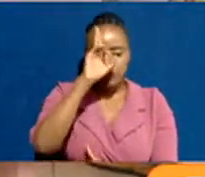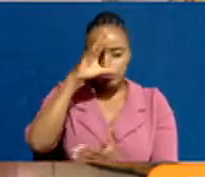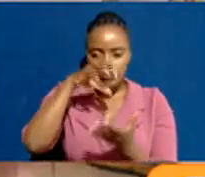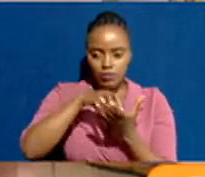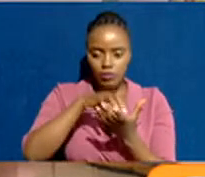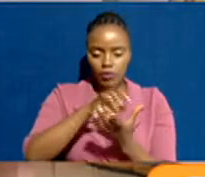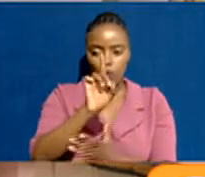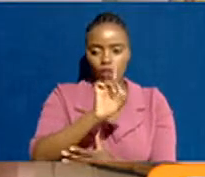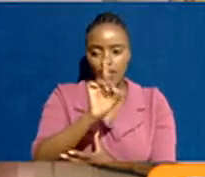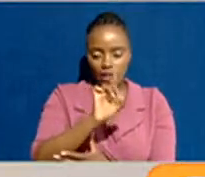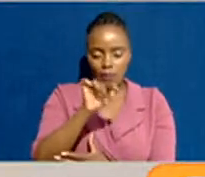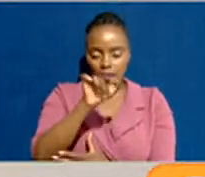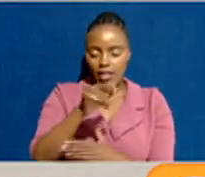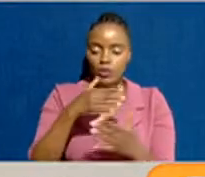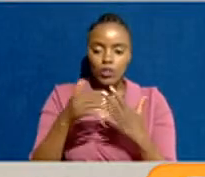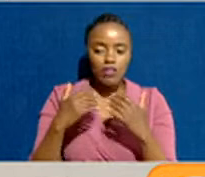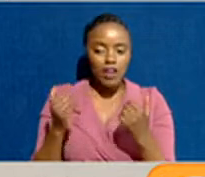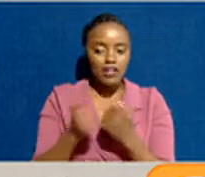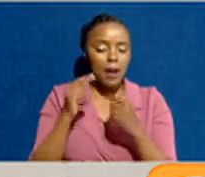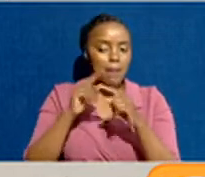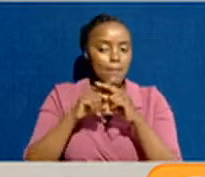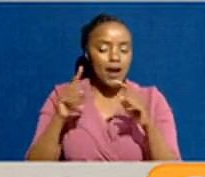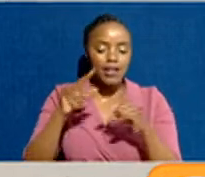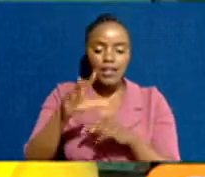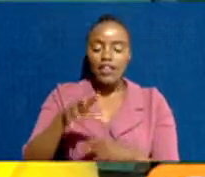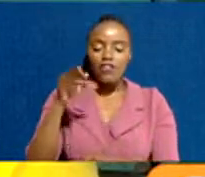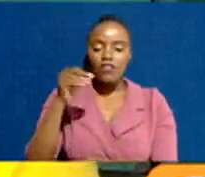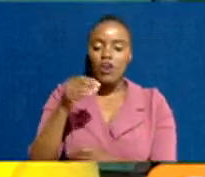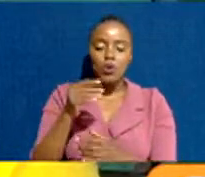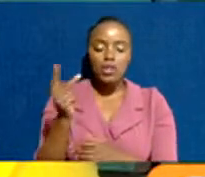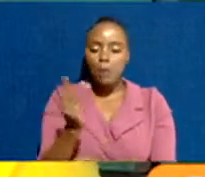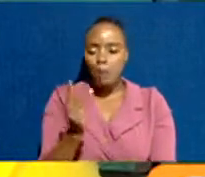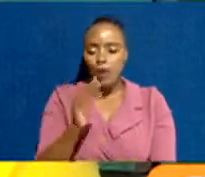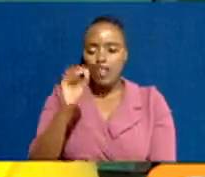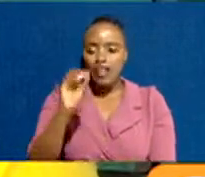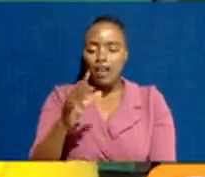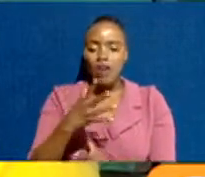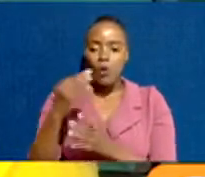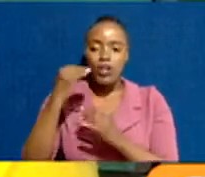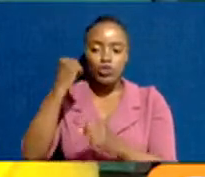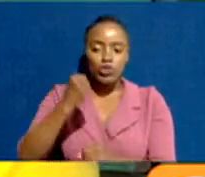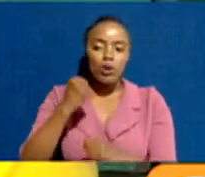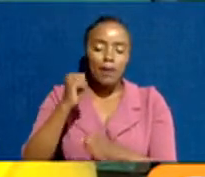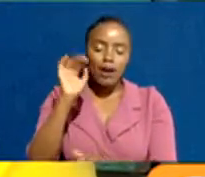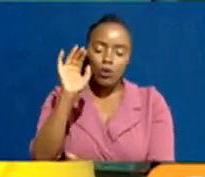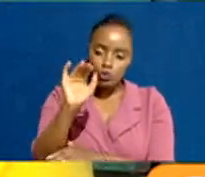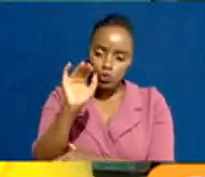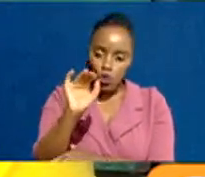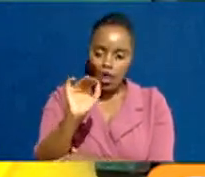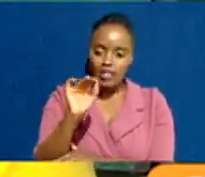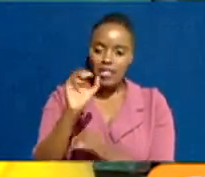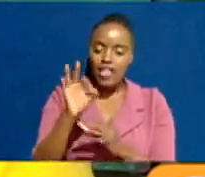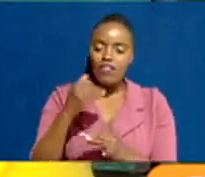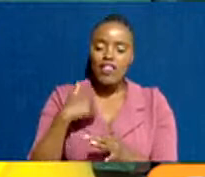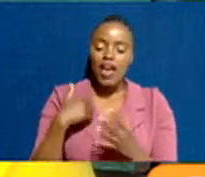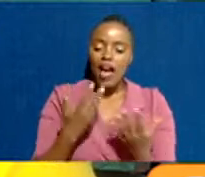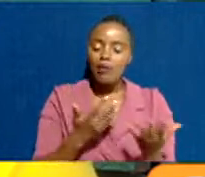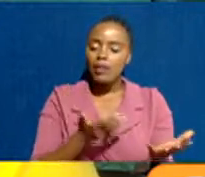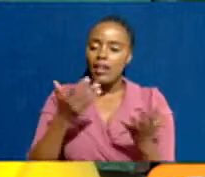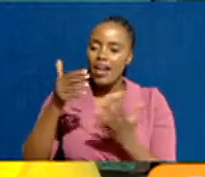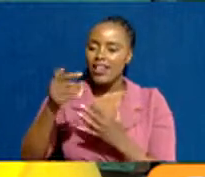Nairobi on the fateful day, but the two were nowhere to be found. Nikaenda huko Kamukunji kuuliza kama wamepelekwa